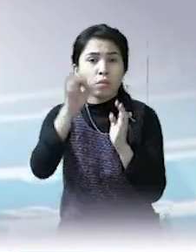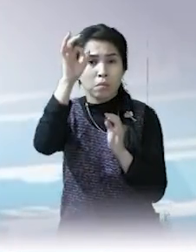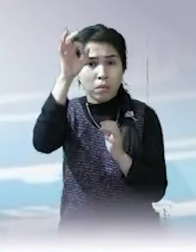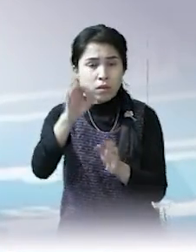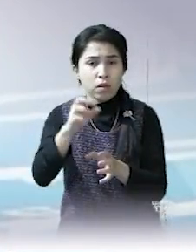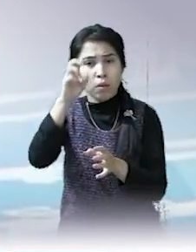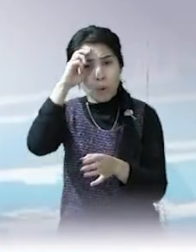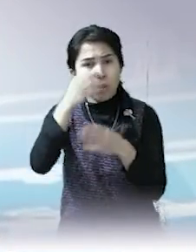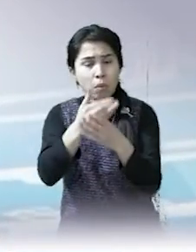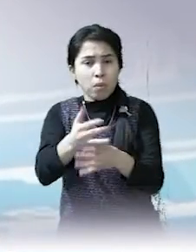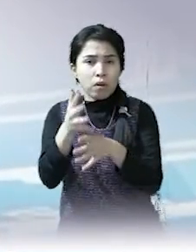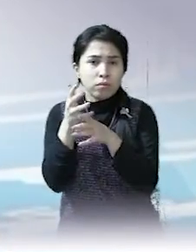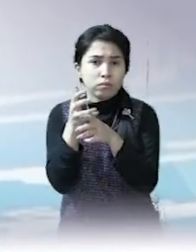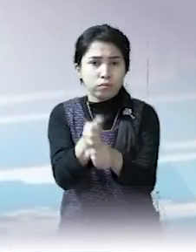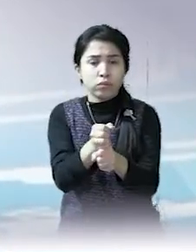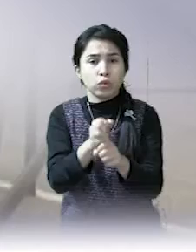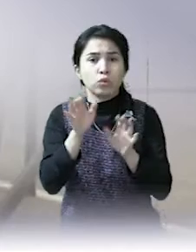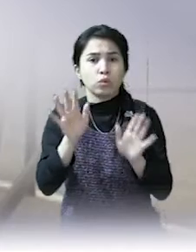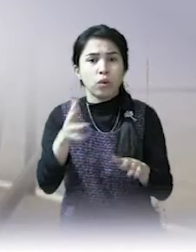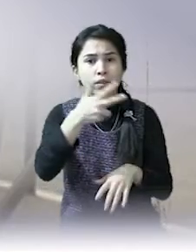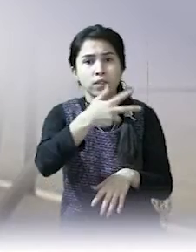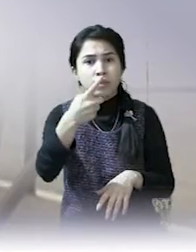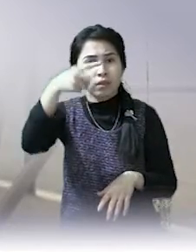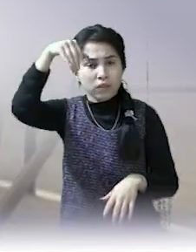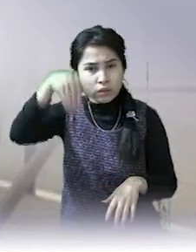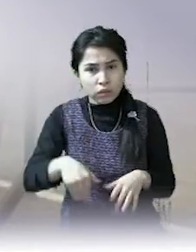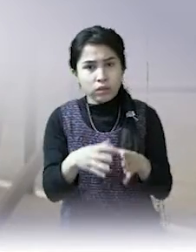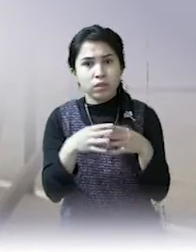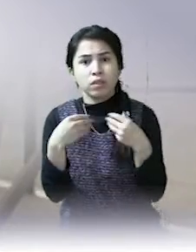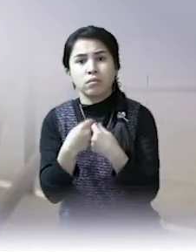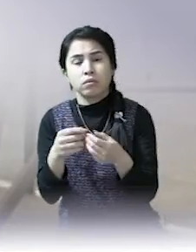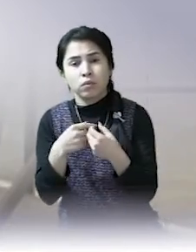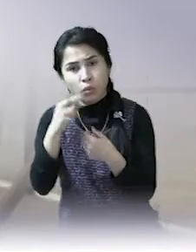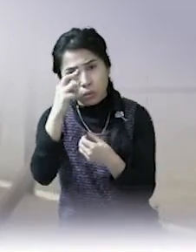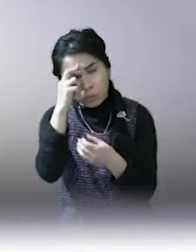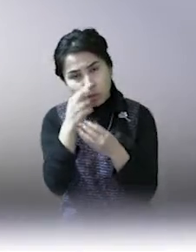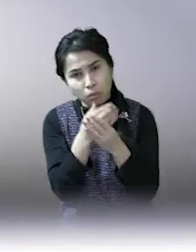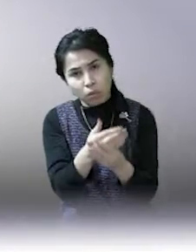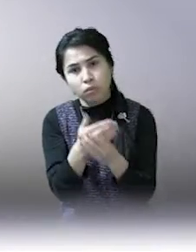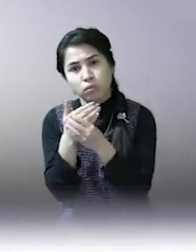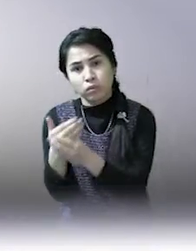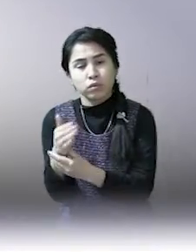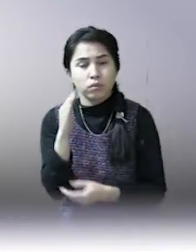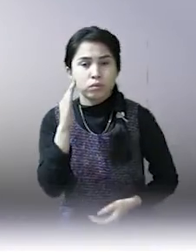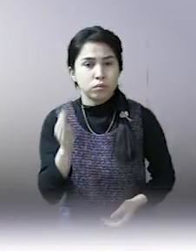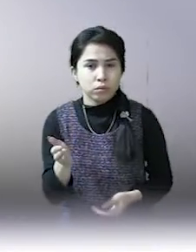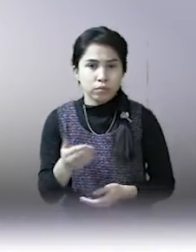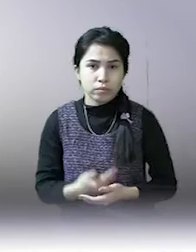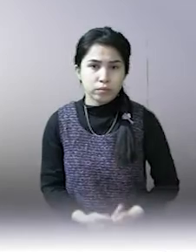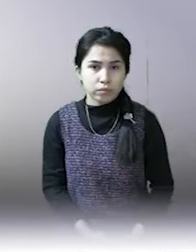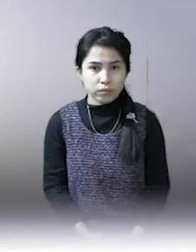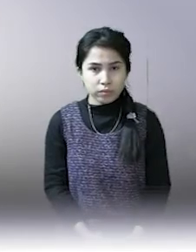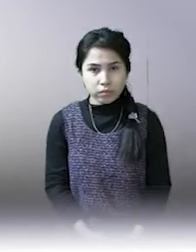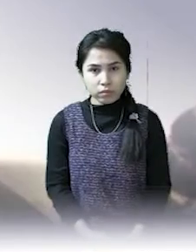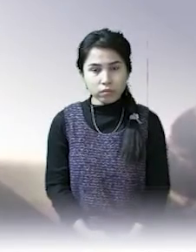атаулы әлеуметтік көмек барлық отбасы мүшелеріне тағайындалмайтынын айтып өткен үшін балаларына бекітілген төлемдері де